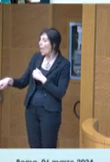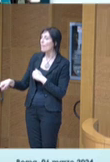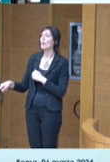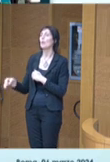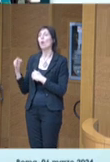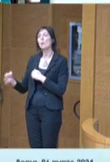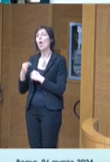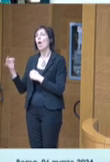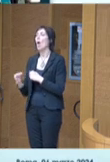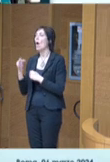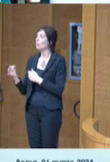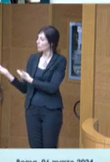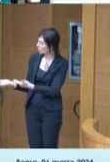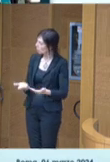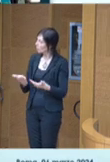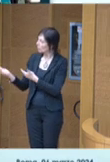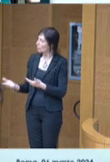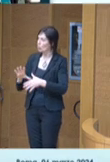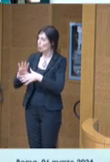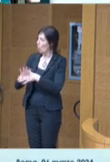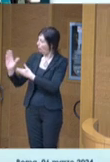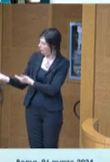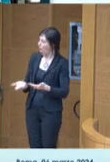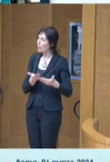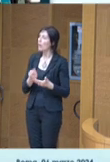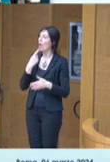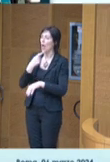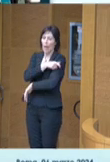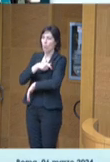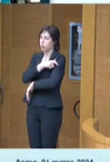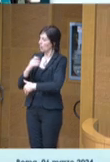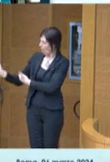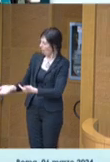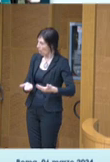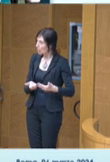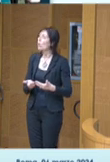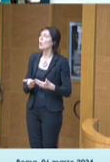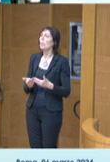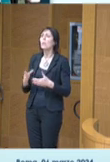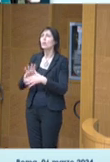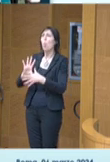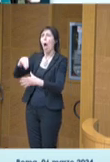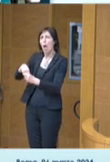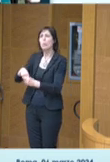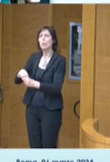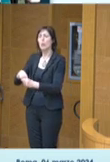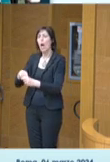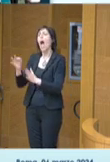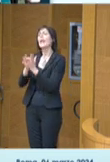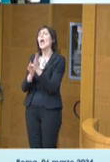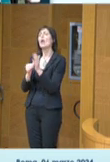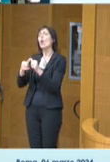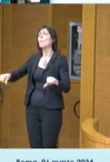viene sempre accolto nelle squadre dai capitani, fa parte della squadra. La